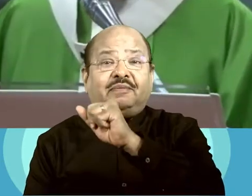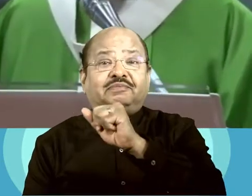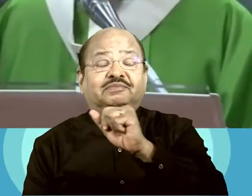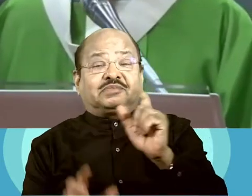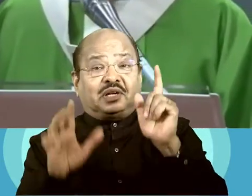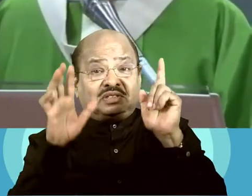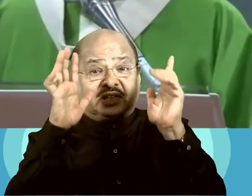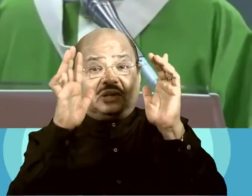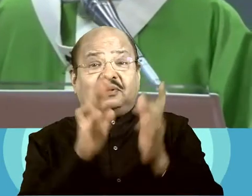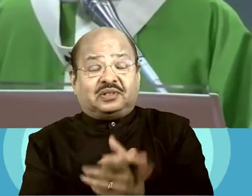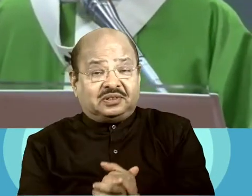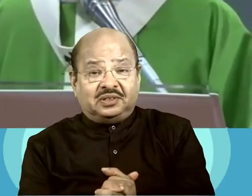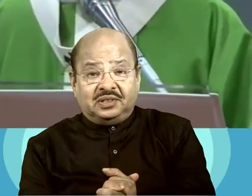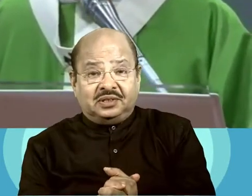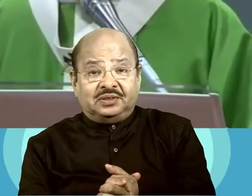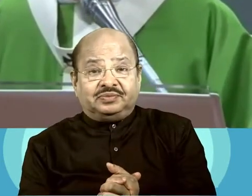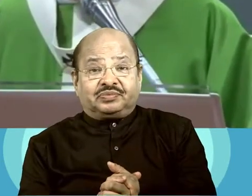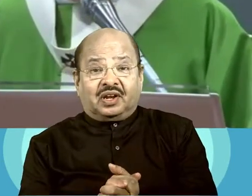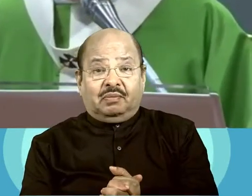അർത്ഥമില്ല.